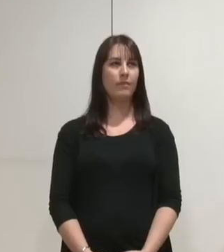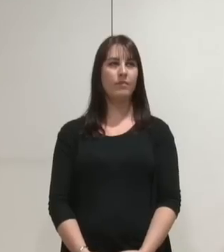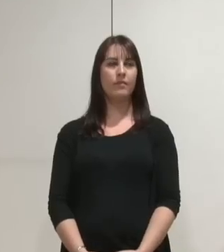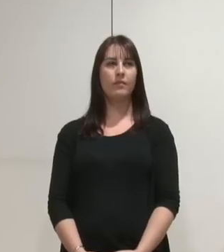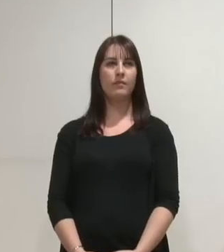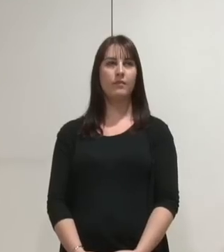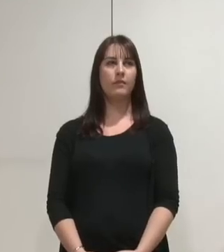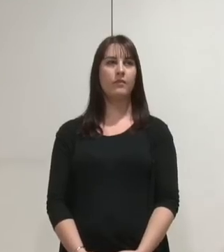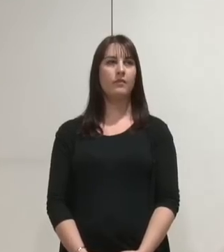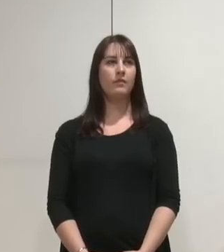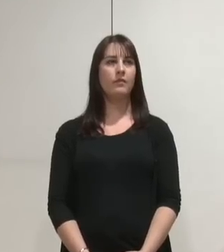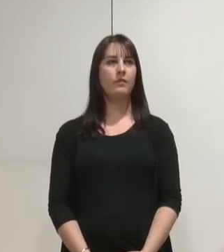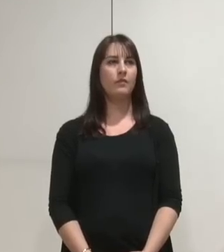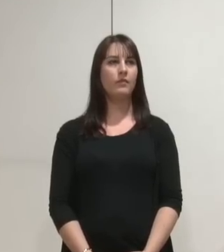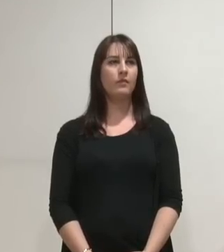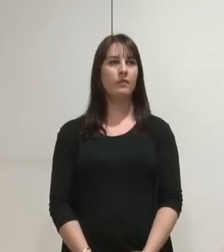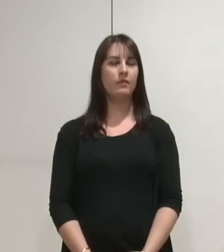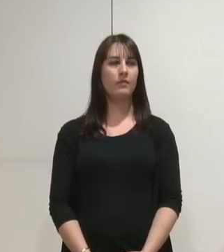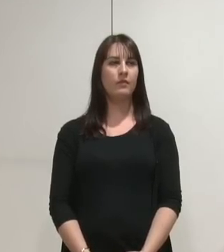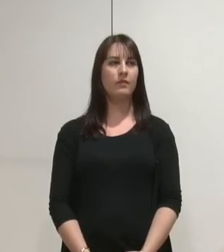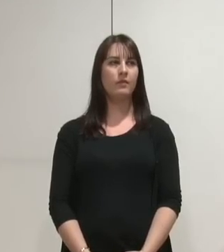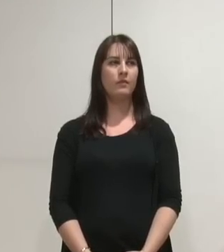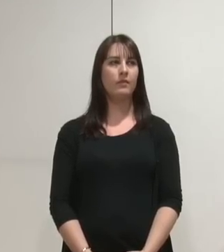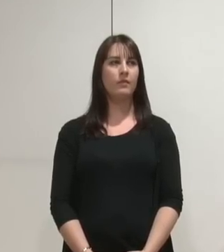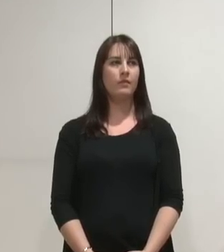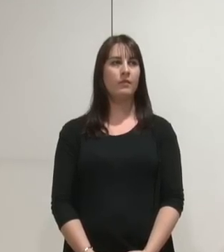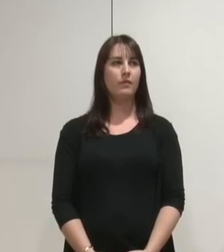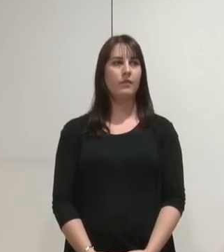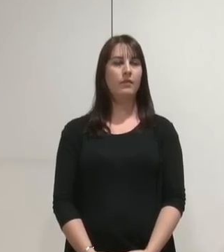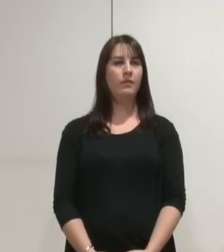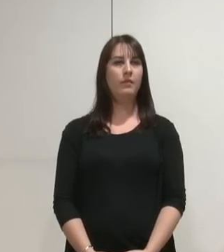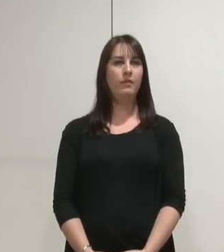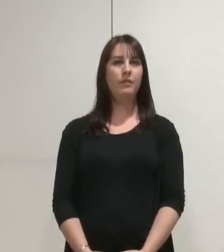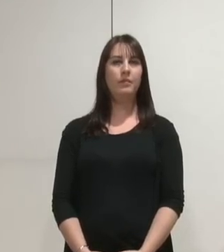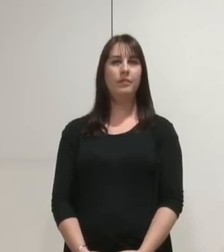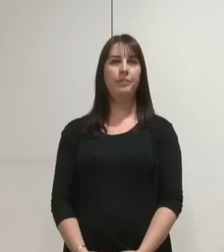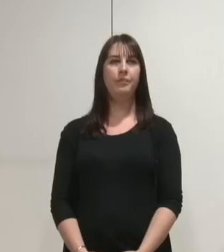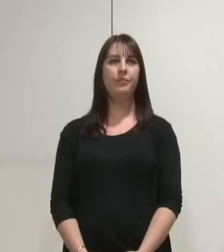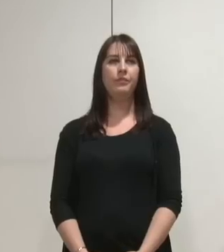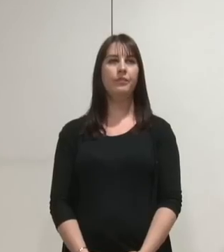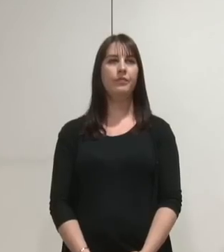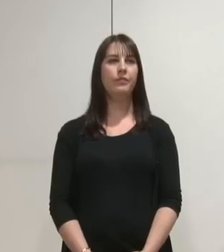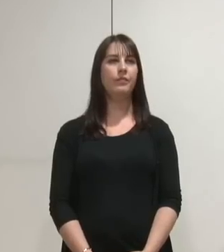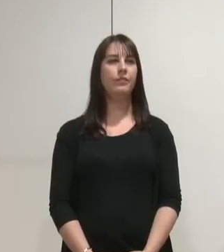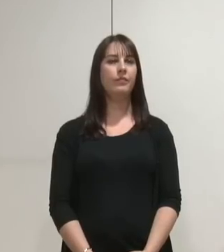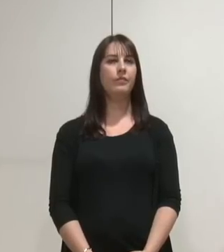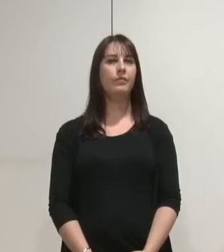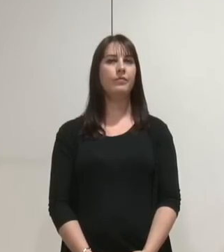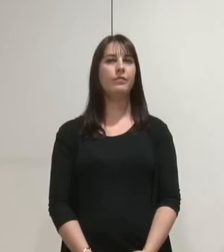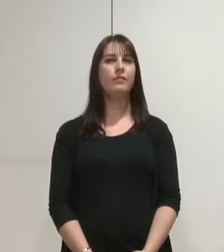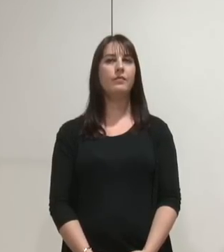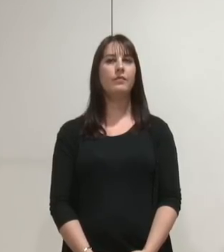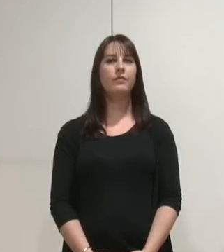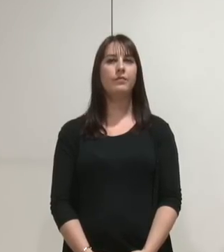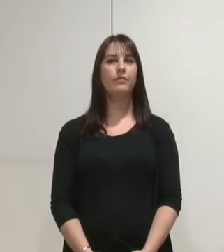Mathieu euh alors Lionel Philippi donne pouvoir à Monsieur casazenav pour la soirée Sylvie pelafinet